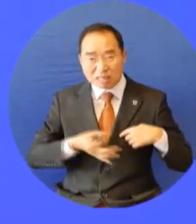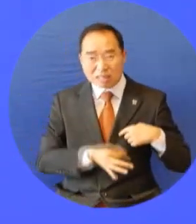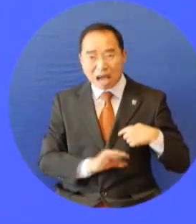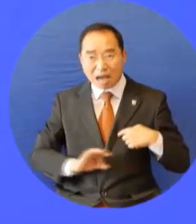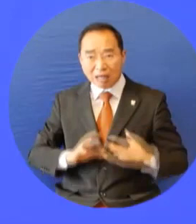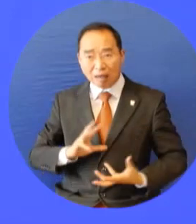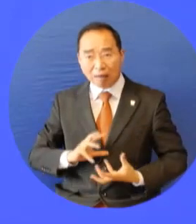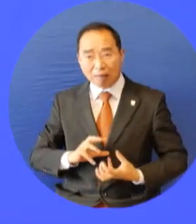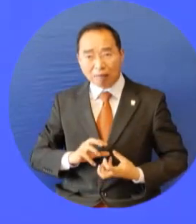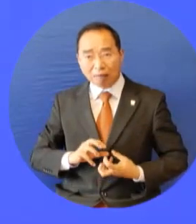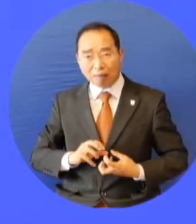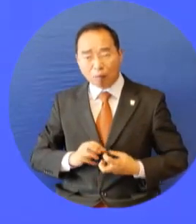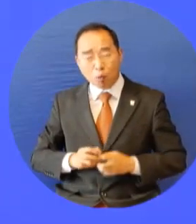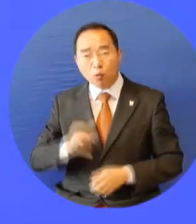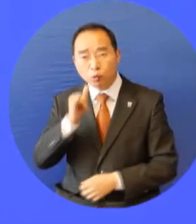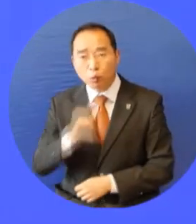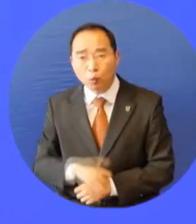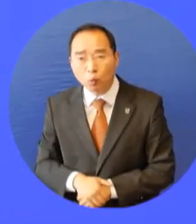장이 꼬이는 거예요.